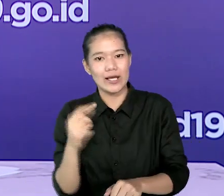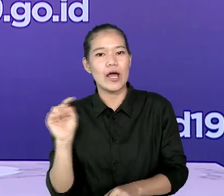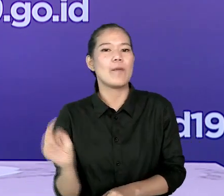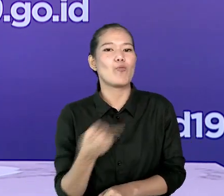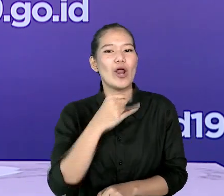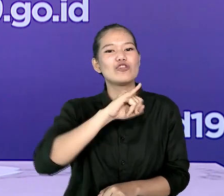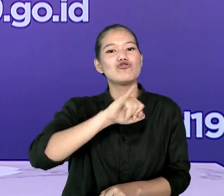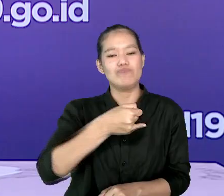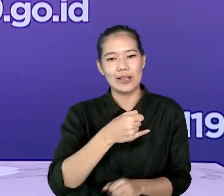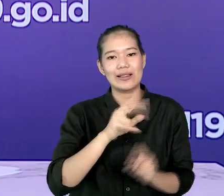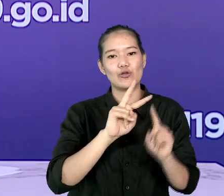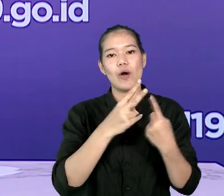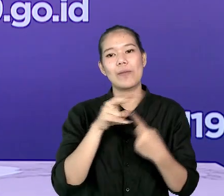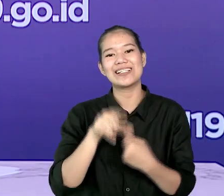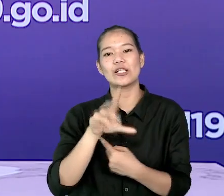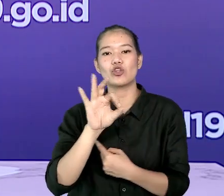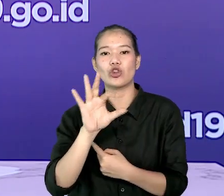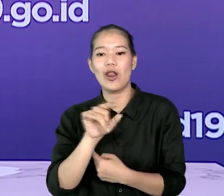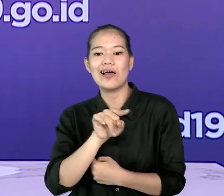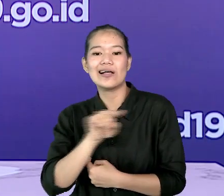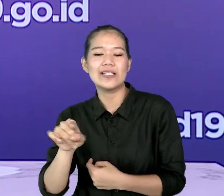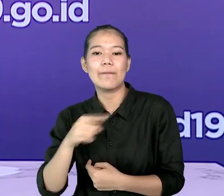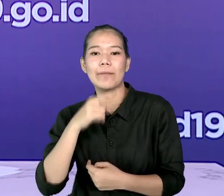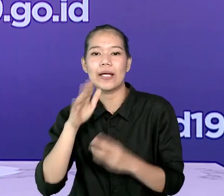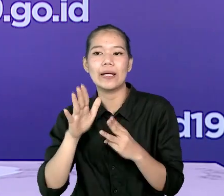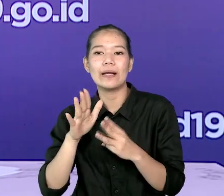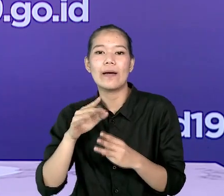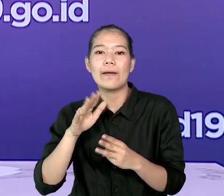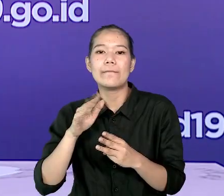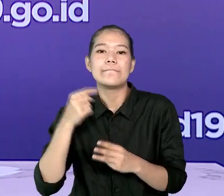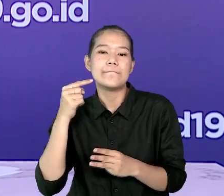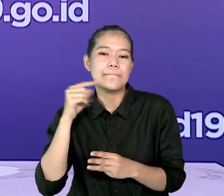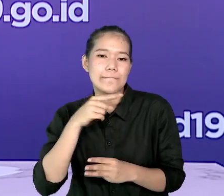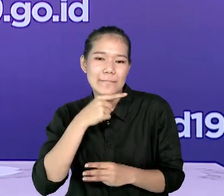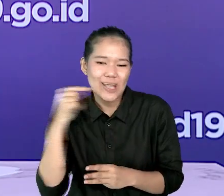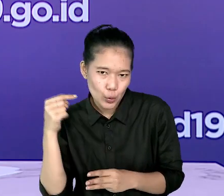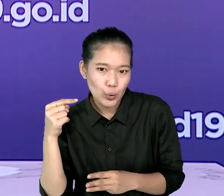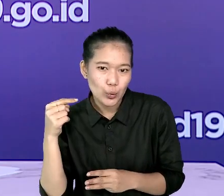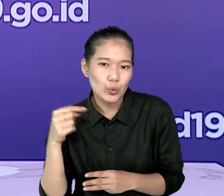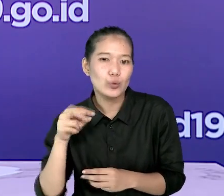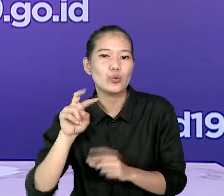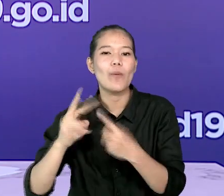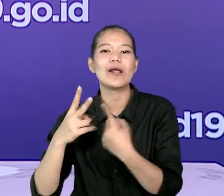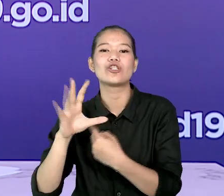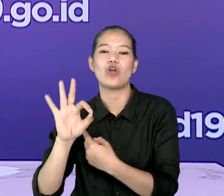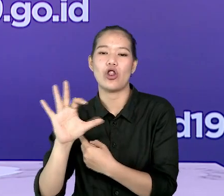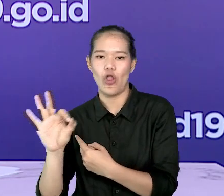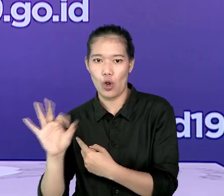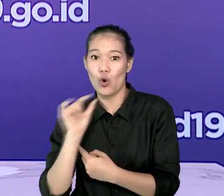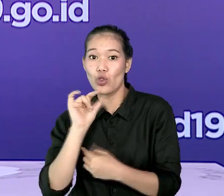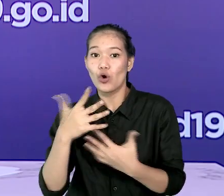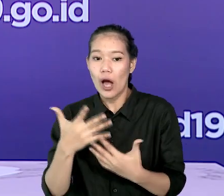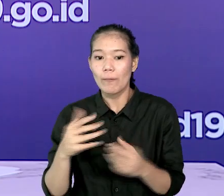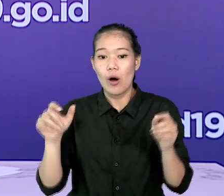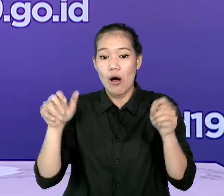12.00 sampai dengan hari Minggu 18.00 waktu setempat untuk mencegah